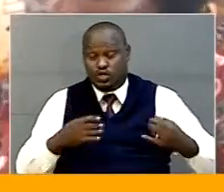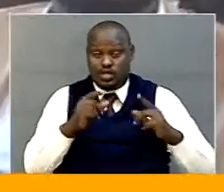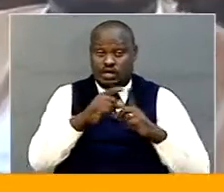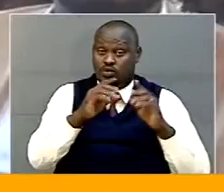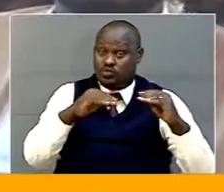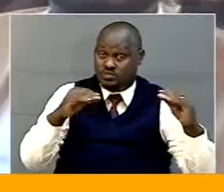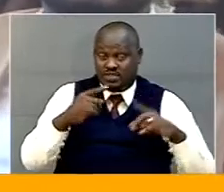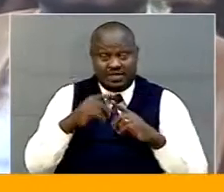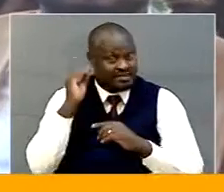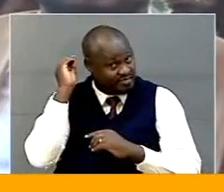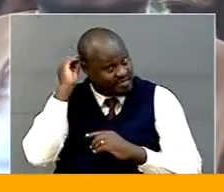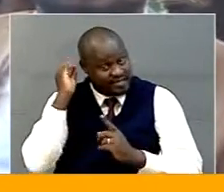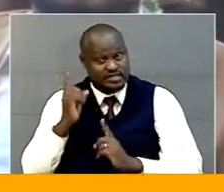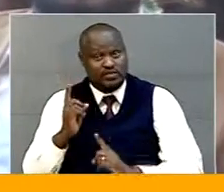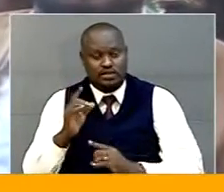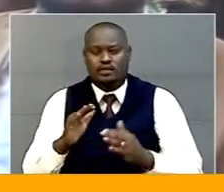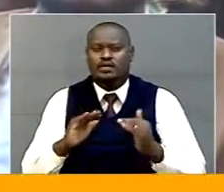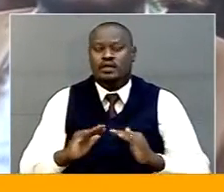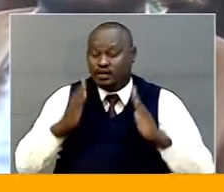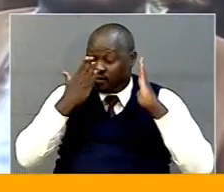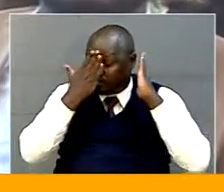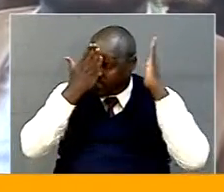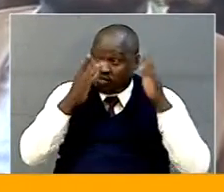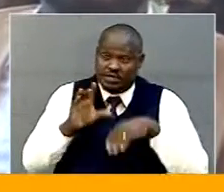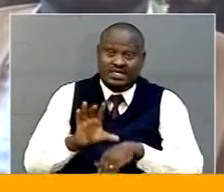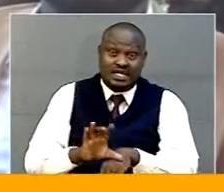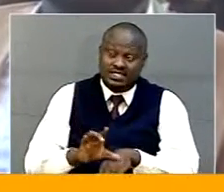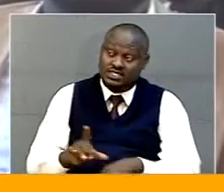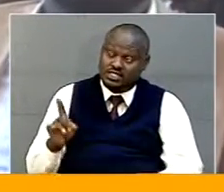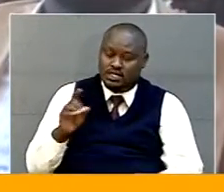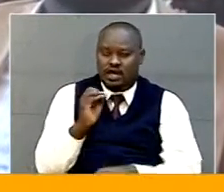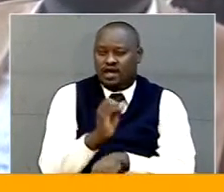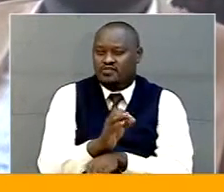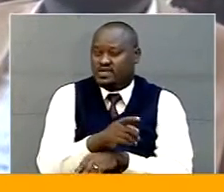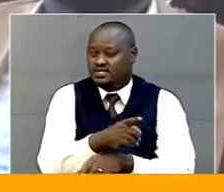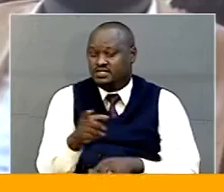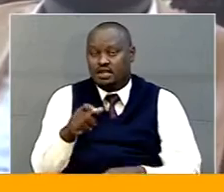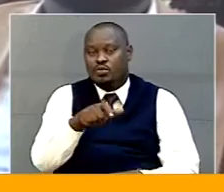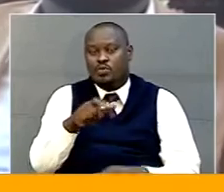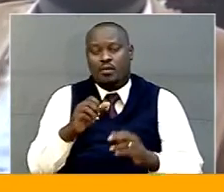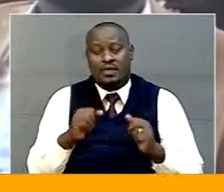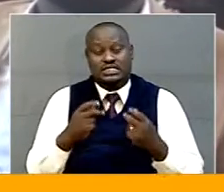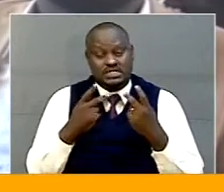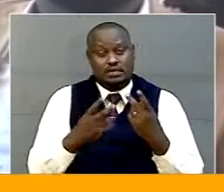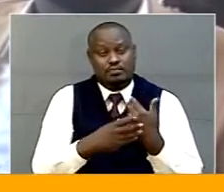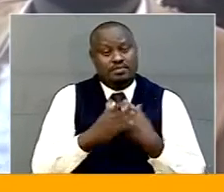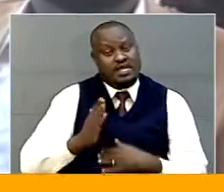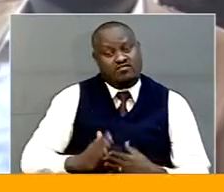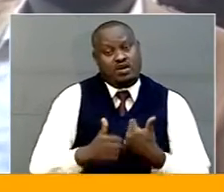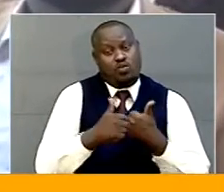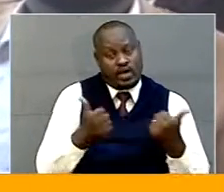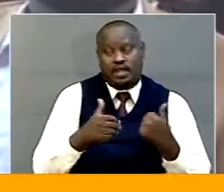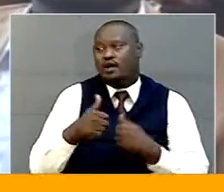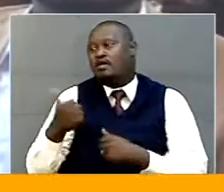Bishop Patrick Makumbi nga ye musumba omukulu w'ekkanisa eno kwe kubuulirira abakkiriza bulijjo okubeera ekyokulabirako eri abalala ssaako okuwangana